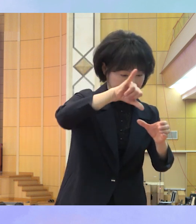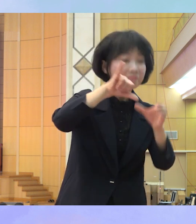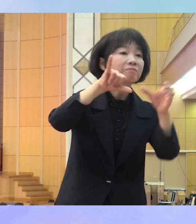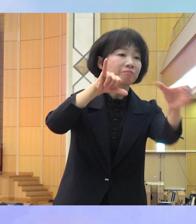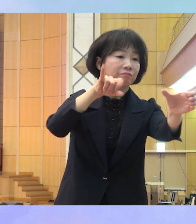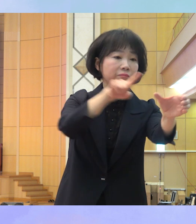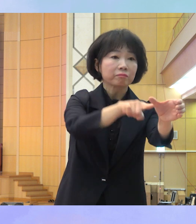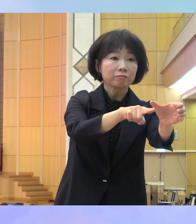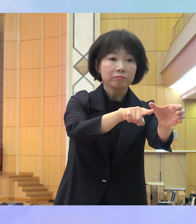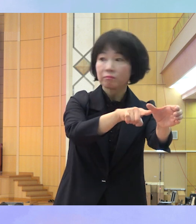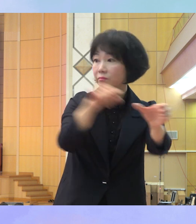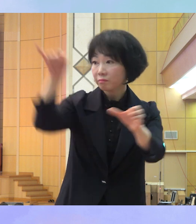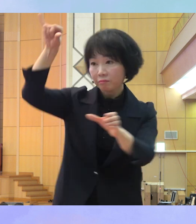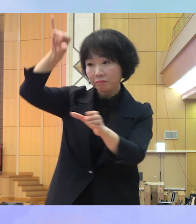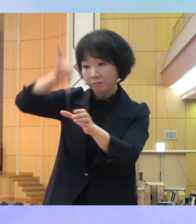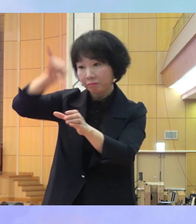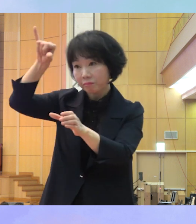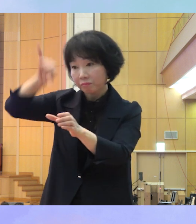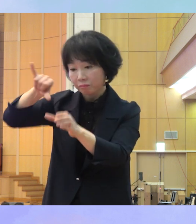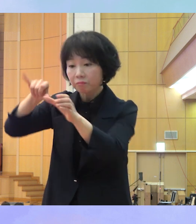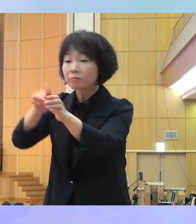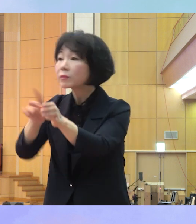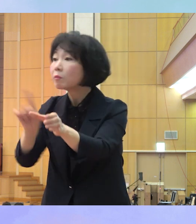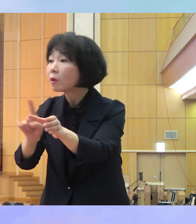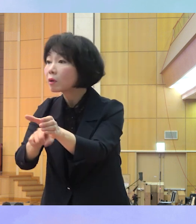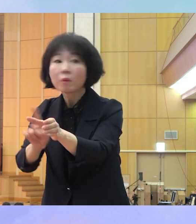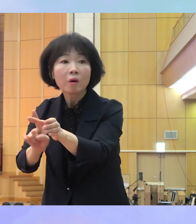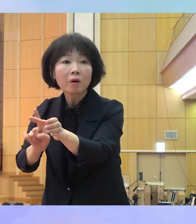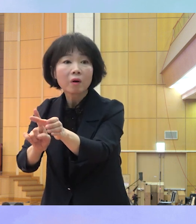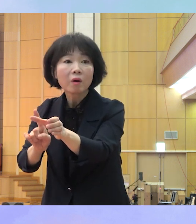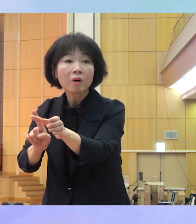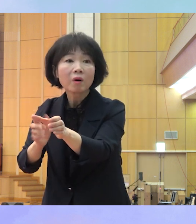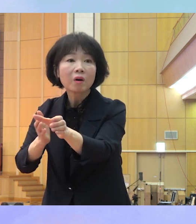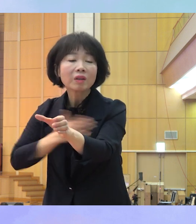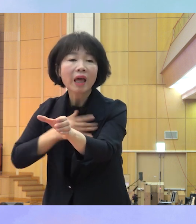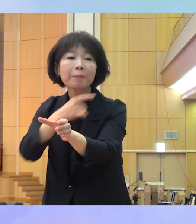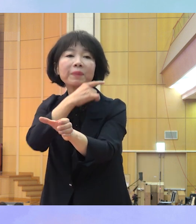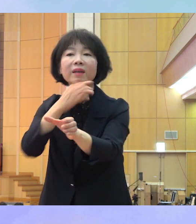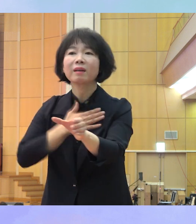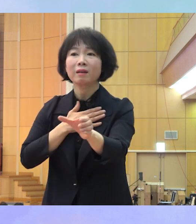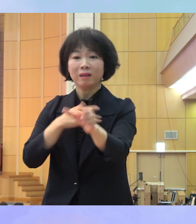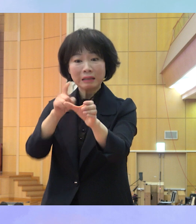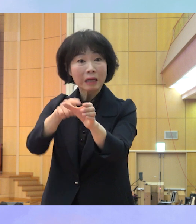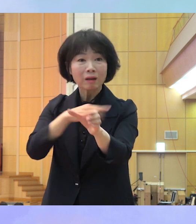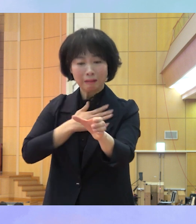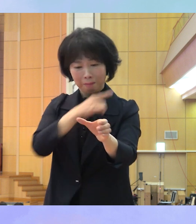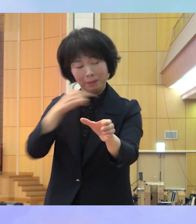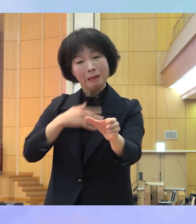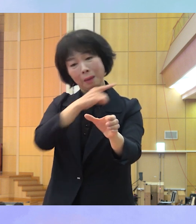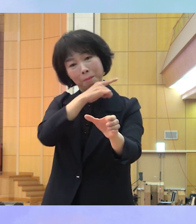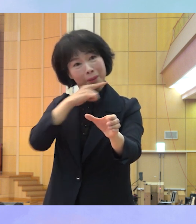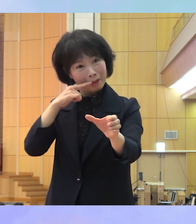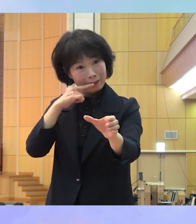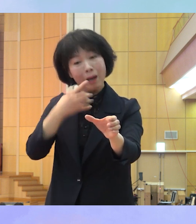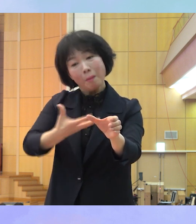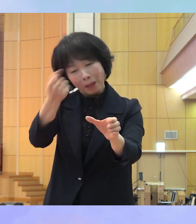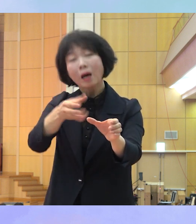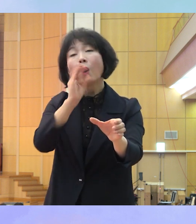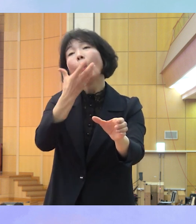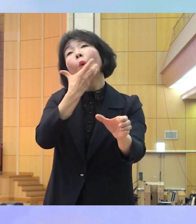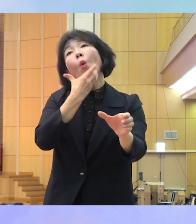잔은 내 피로 세운 새 언약이니 이것을 행하여 마실 때마다 나를 뭐하라고?